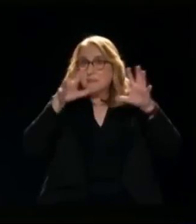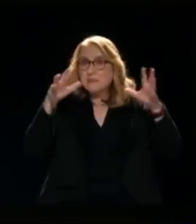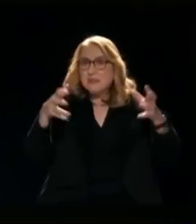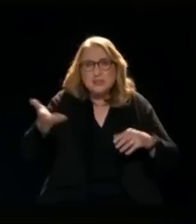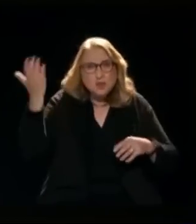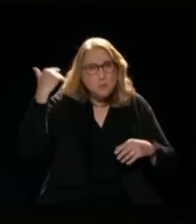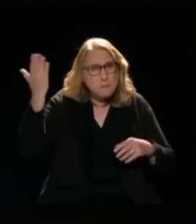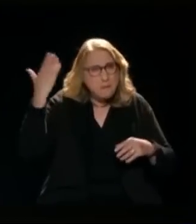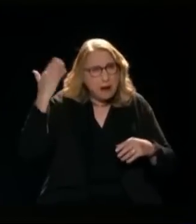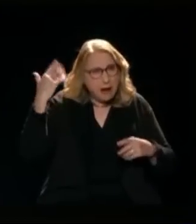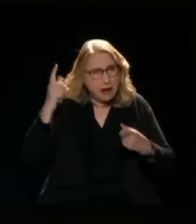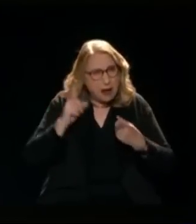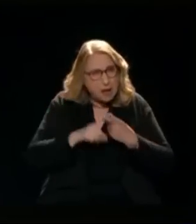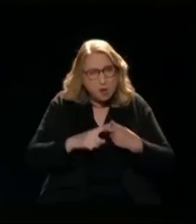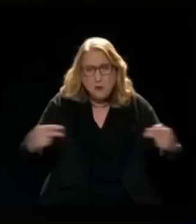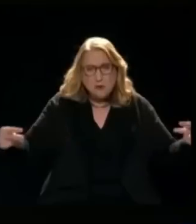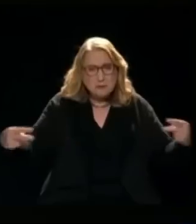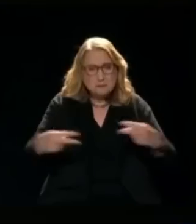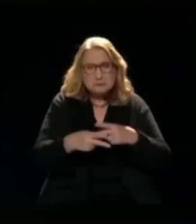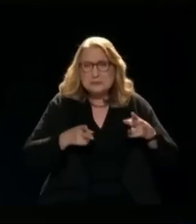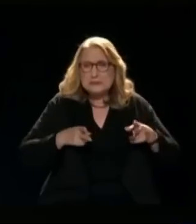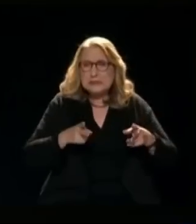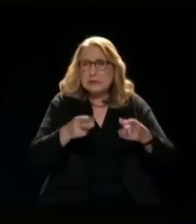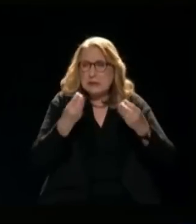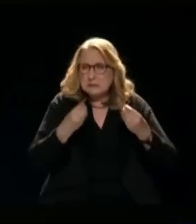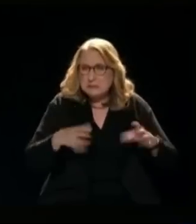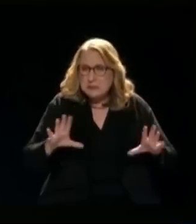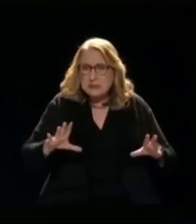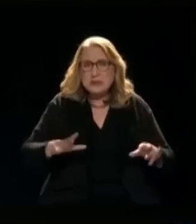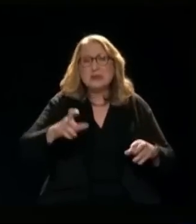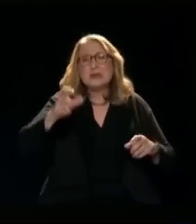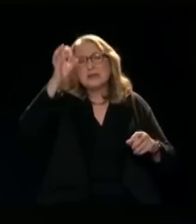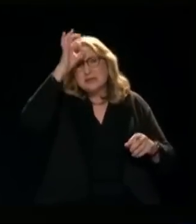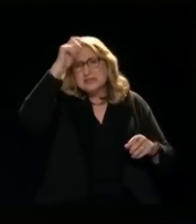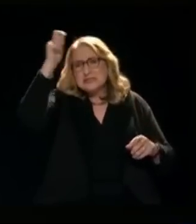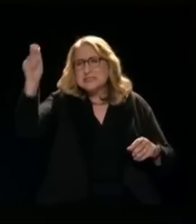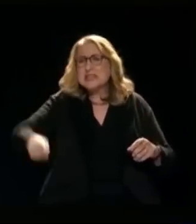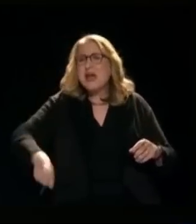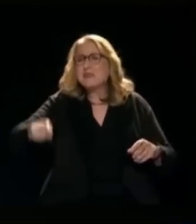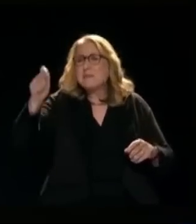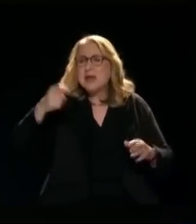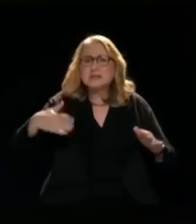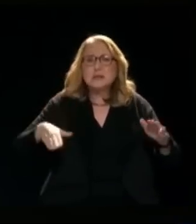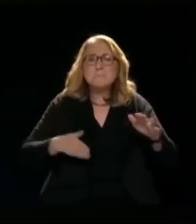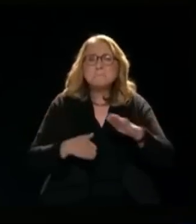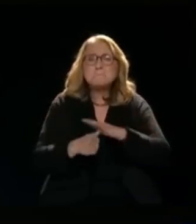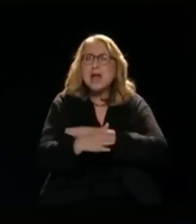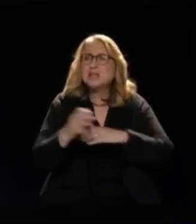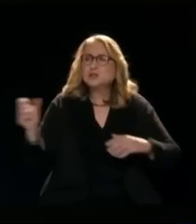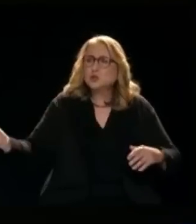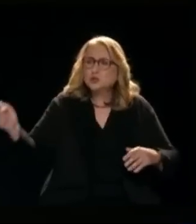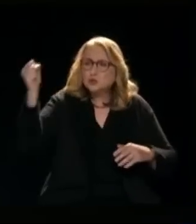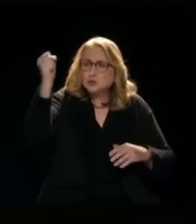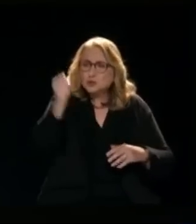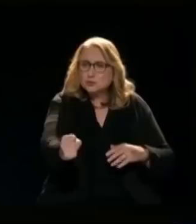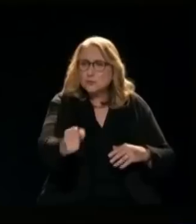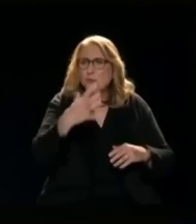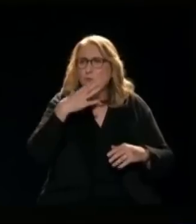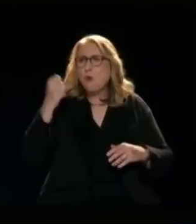απαρχαιωμένο, έφταξε ο σταθμάρχης ο οποίος τοποθετήθηκε από ένα ώρα το χέρι από ό,τι φαίνεται λίγο πριν τη συνταξιοδότηση,